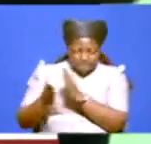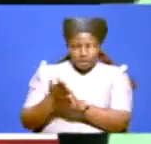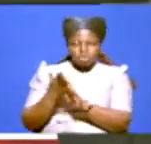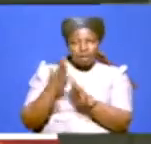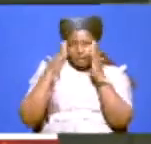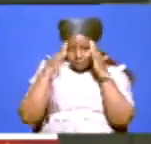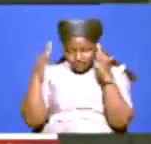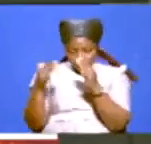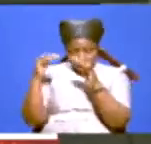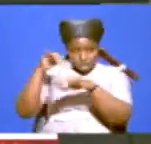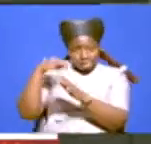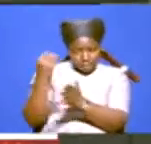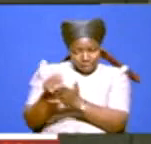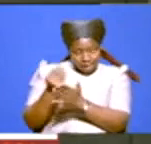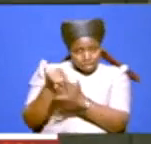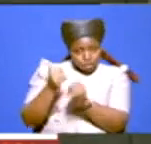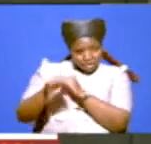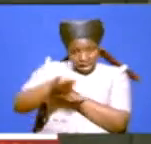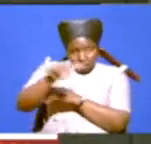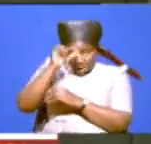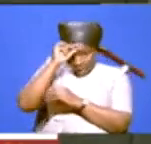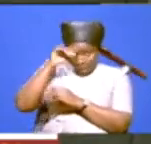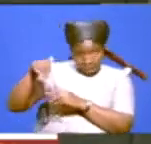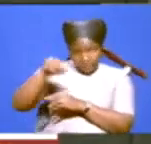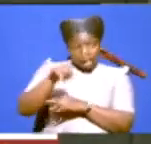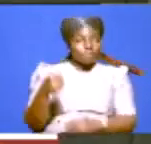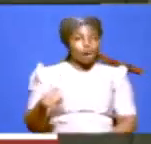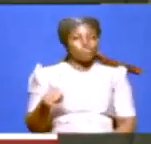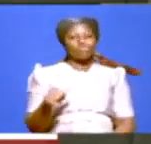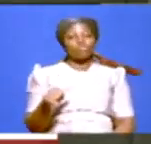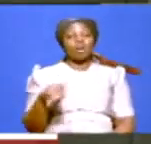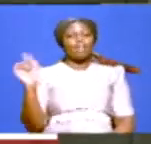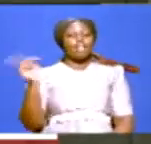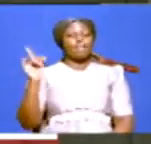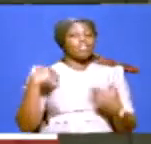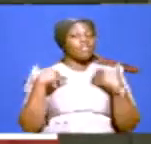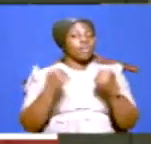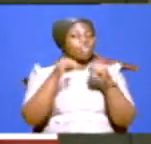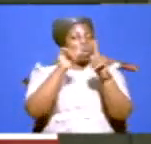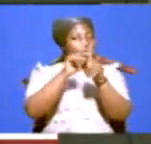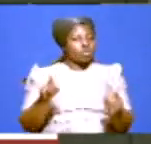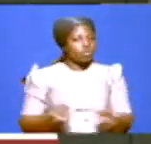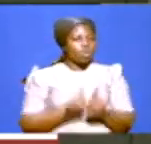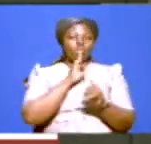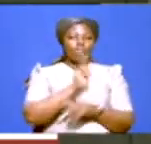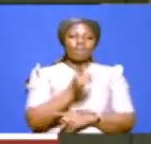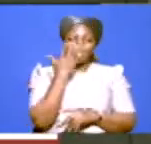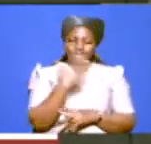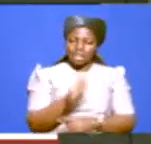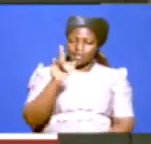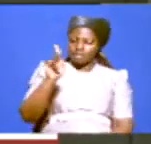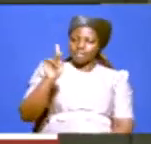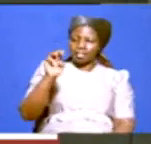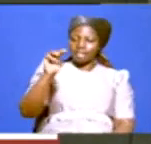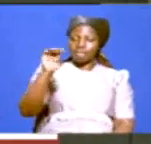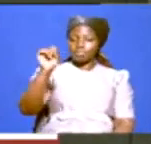za county. The Ministry of Health has also directed that KEMSA